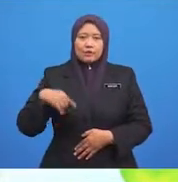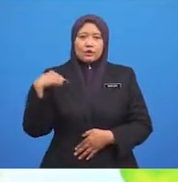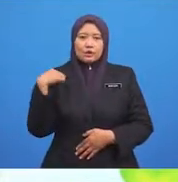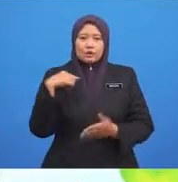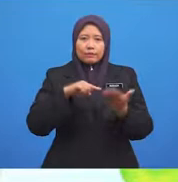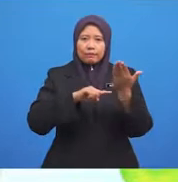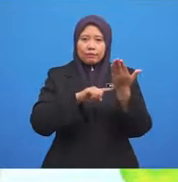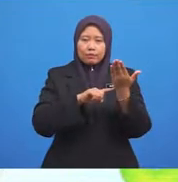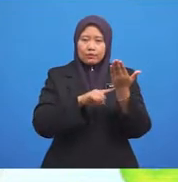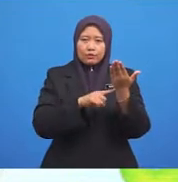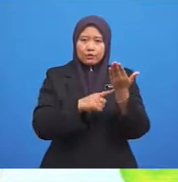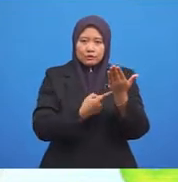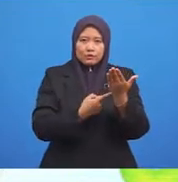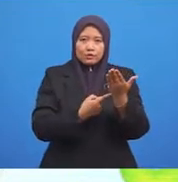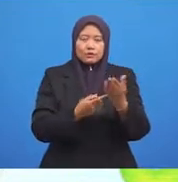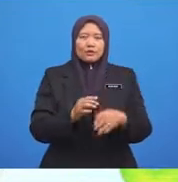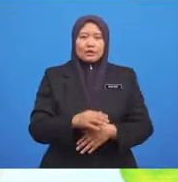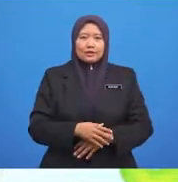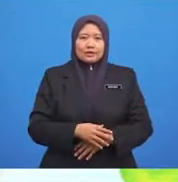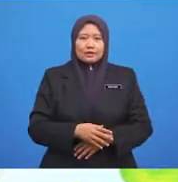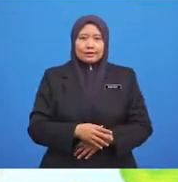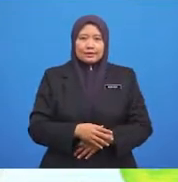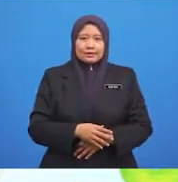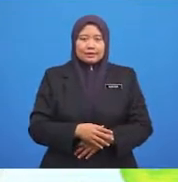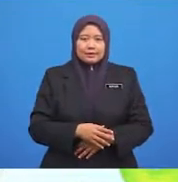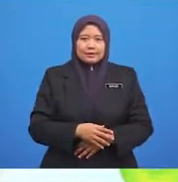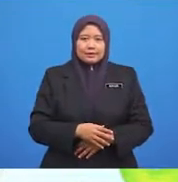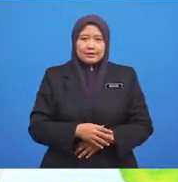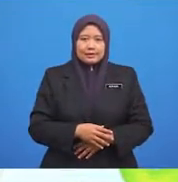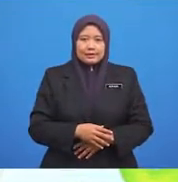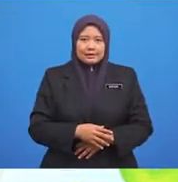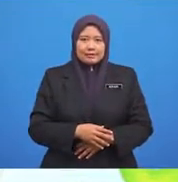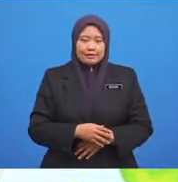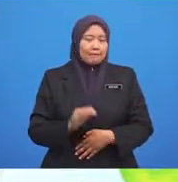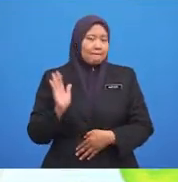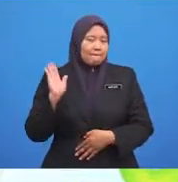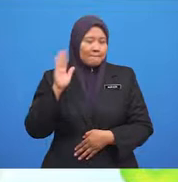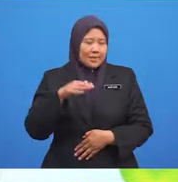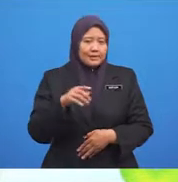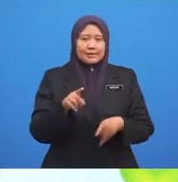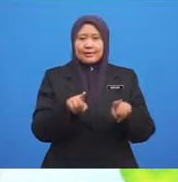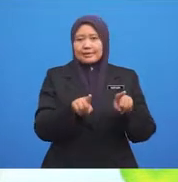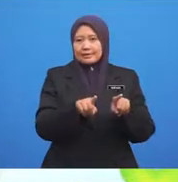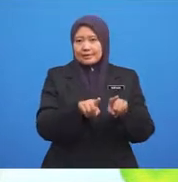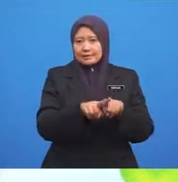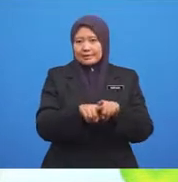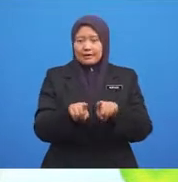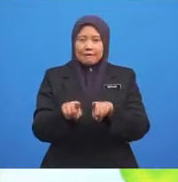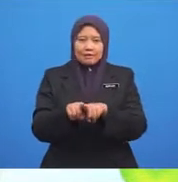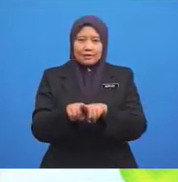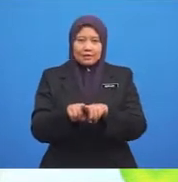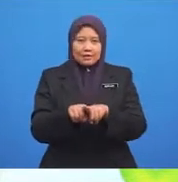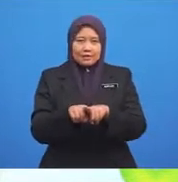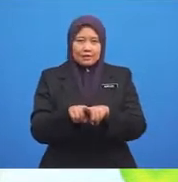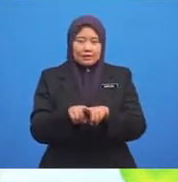mulakan pembelajaran kita pada hari ini, apa kata mari sama-sama kita dengar